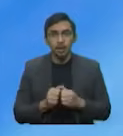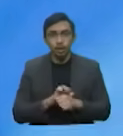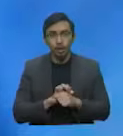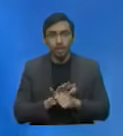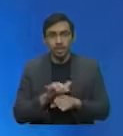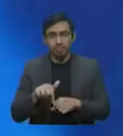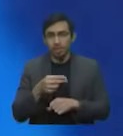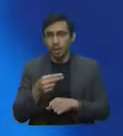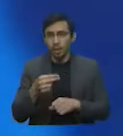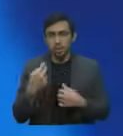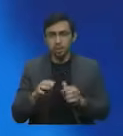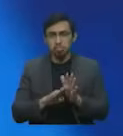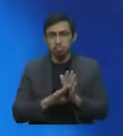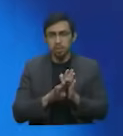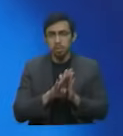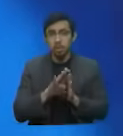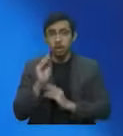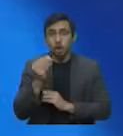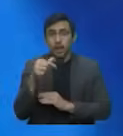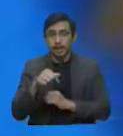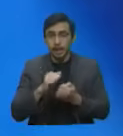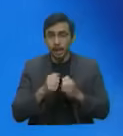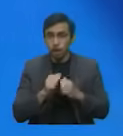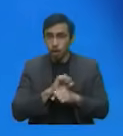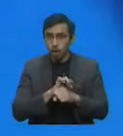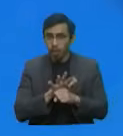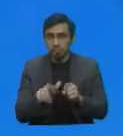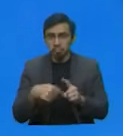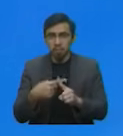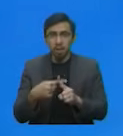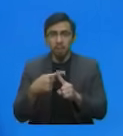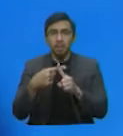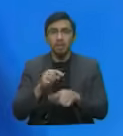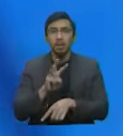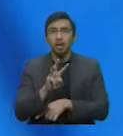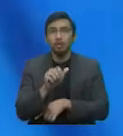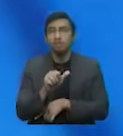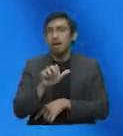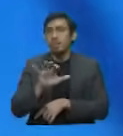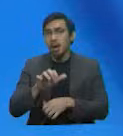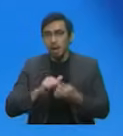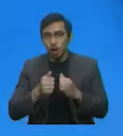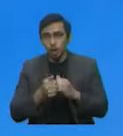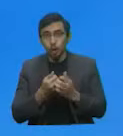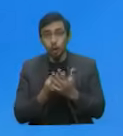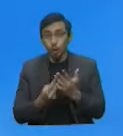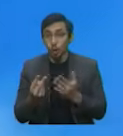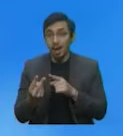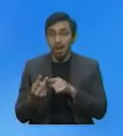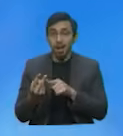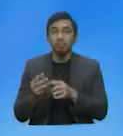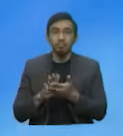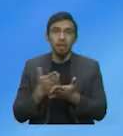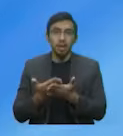Pemirsa, kasus COVID-19 di berbagai wilayah tanah air terpantau melonjak. Di DKI Jakarta, kasus COVID-19 melonjak mencapai 365